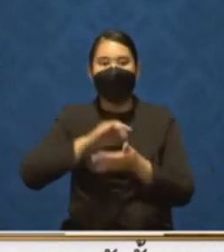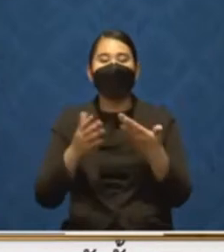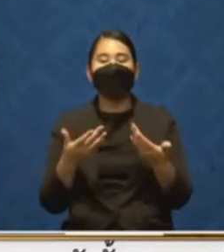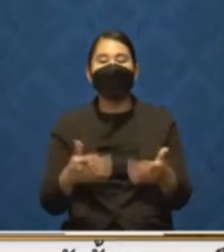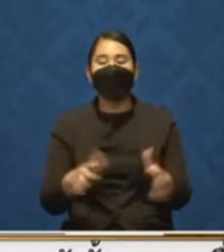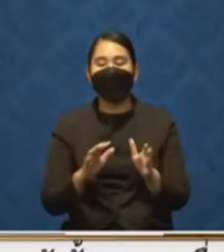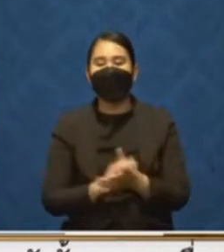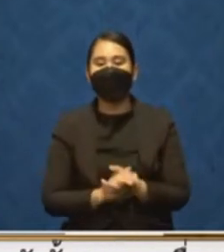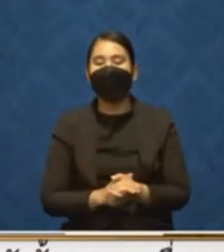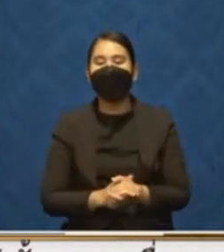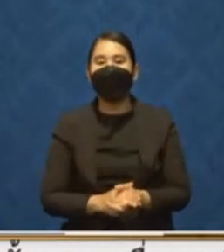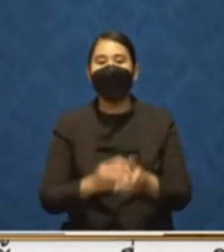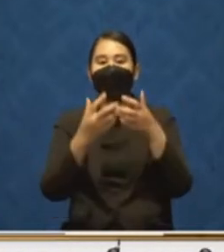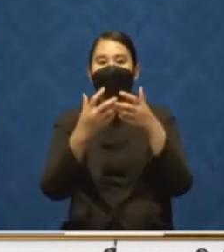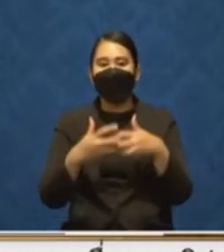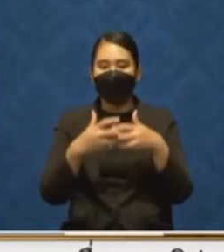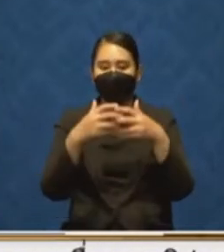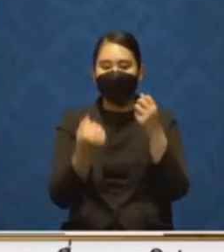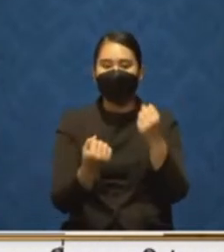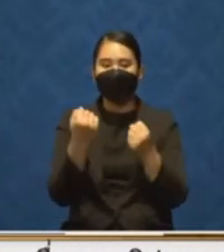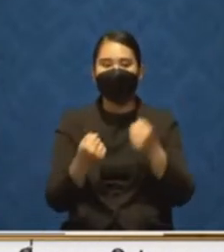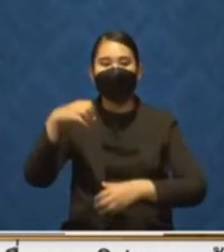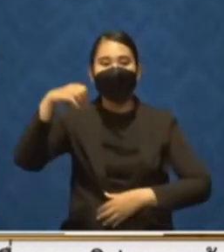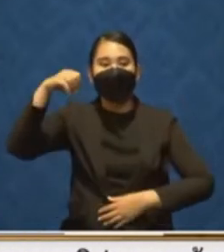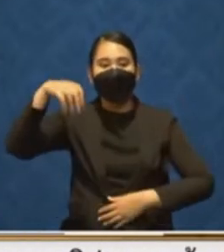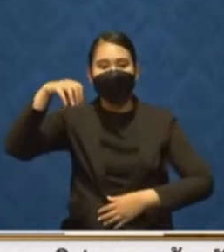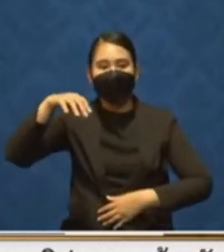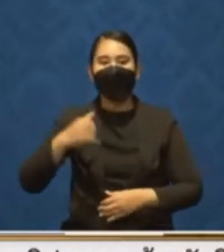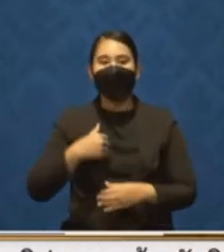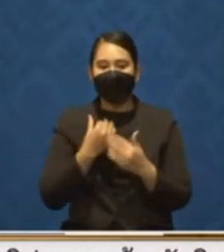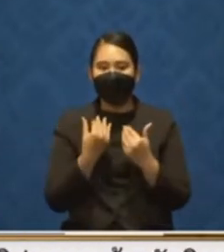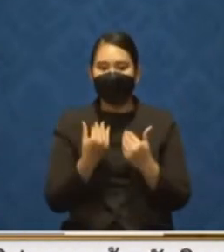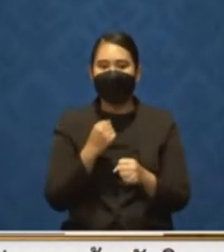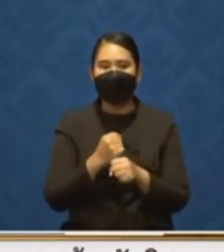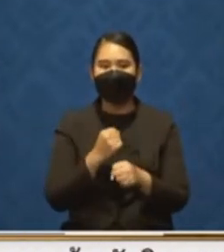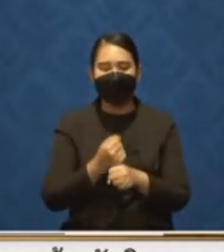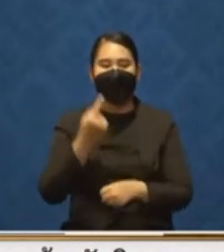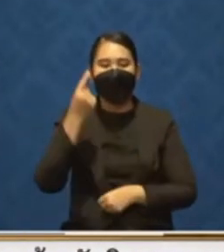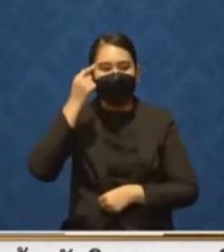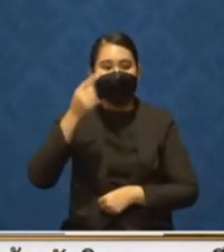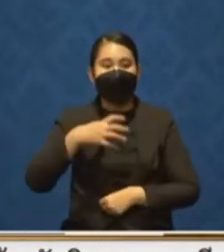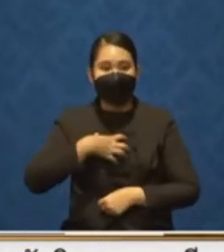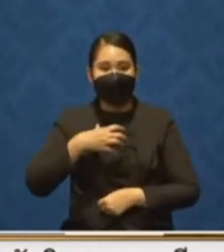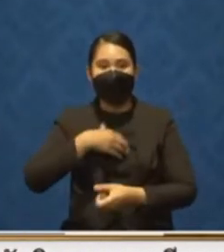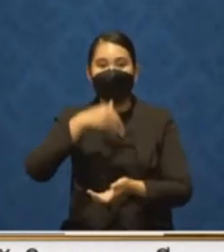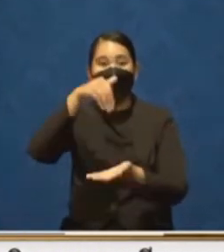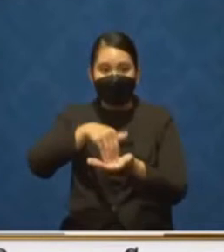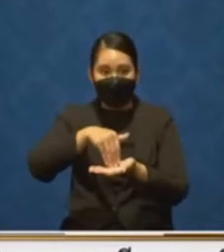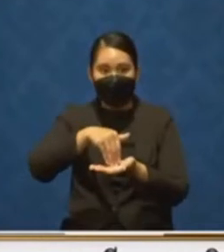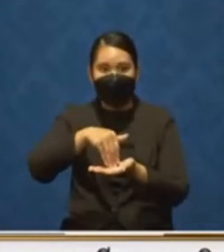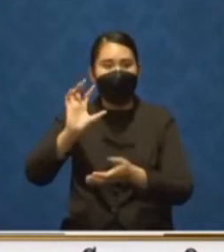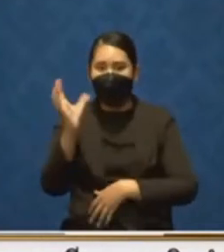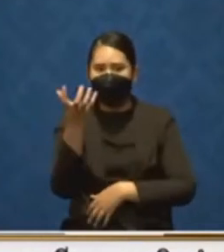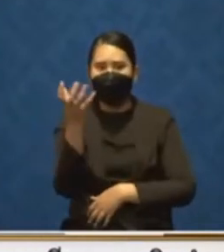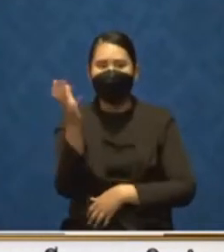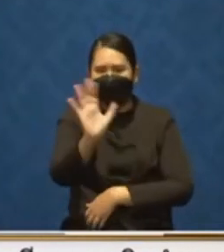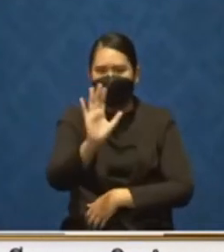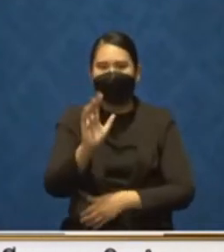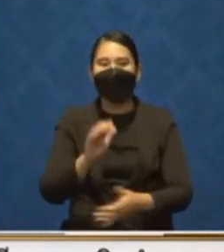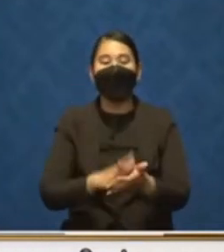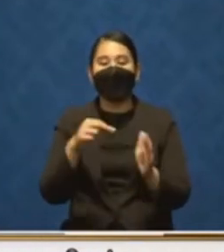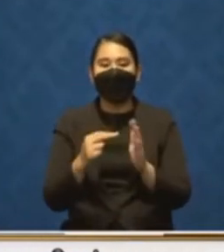ฐานอุตสาหกรรมรถจะไฟฟ้าแล้วก็คาดหวังว่าจะเป็นศูนย์กลางแพ่ง 1แพ่ง 1ไม่ใช่สุดในโลกแห่งหนึ่งของ